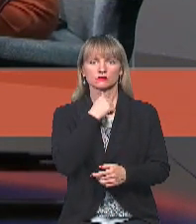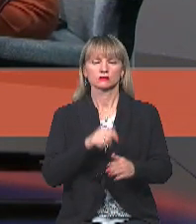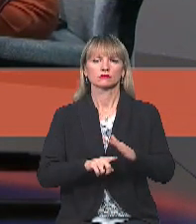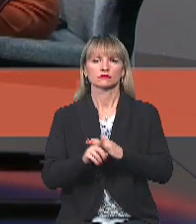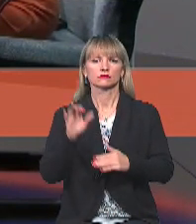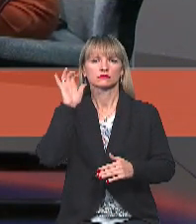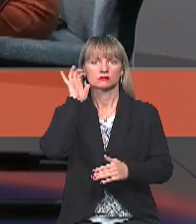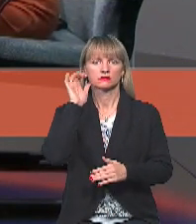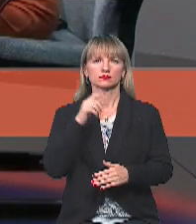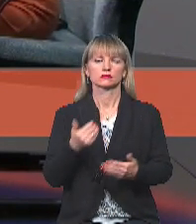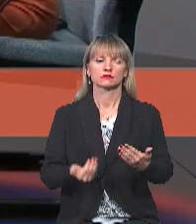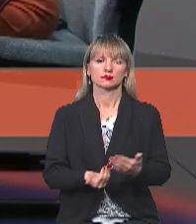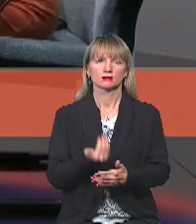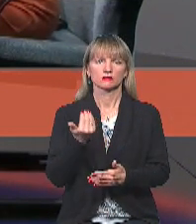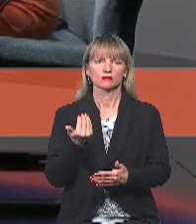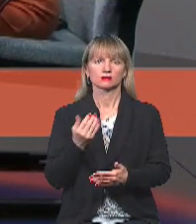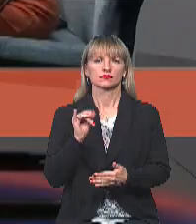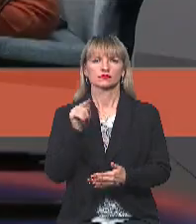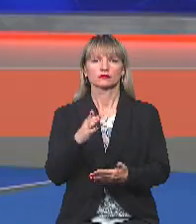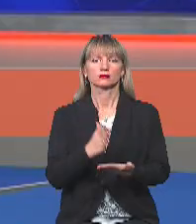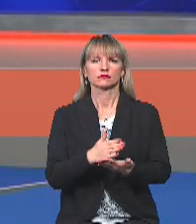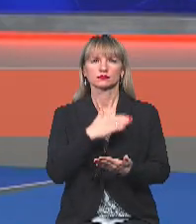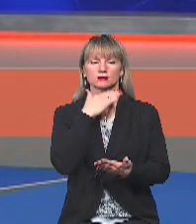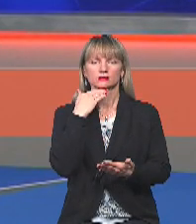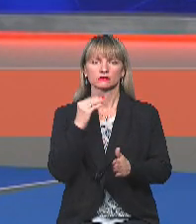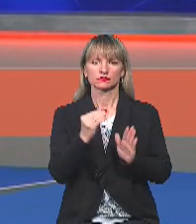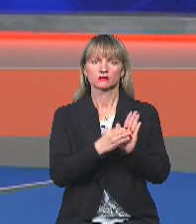почалася слухатися заново. І там є багато